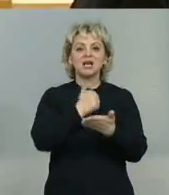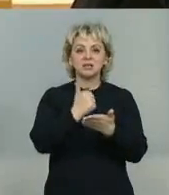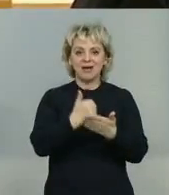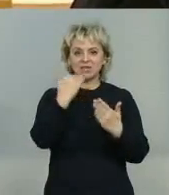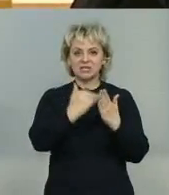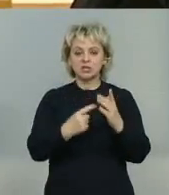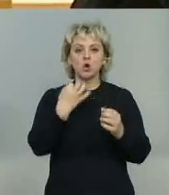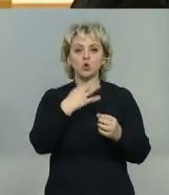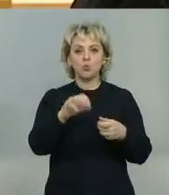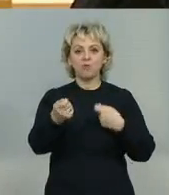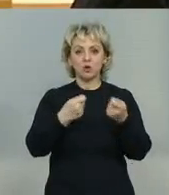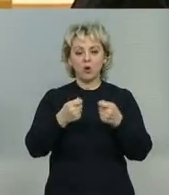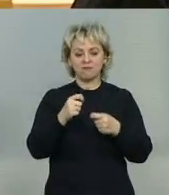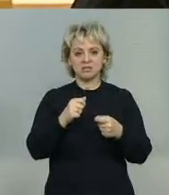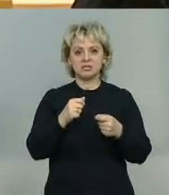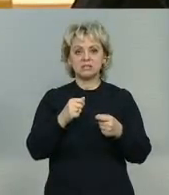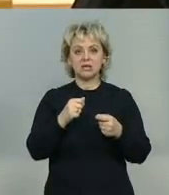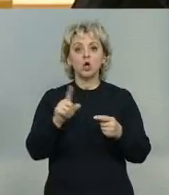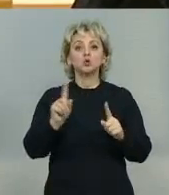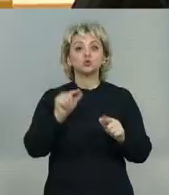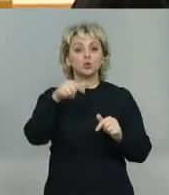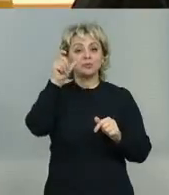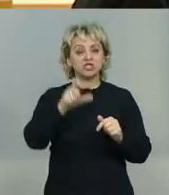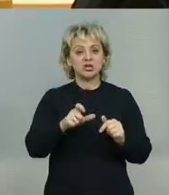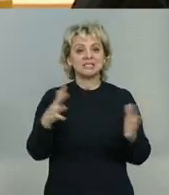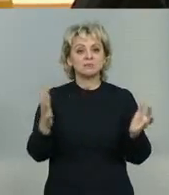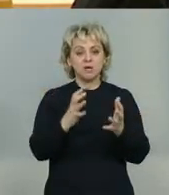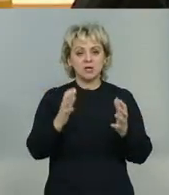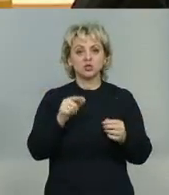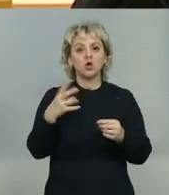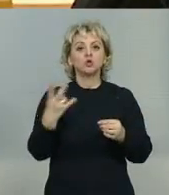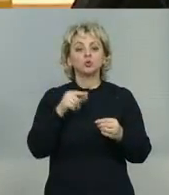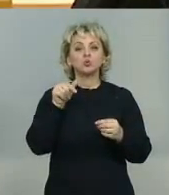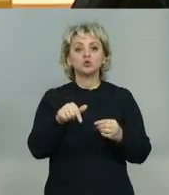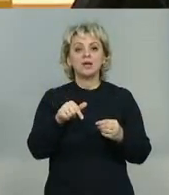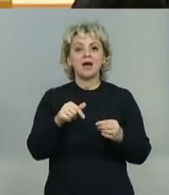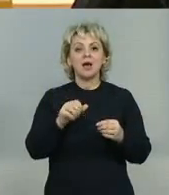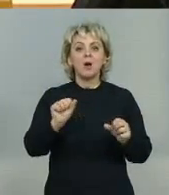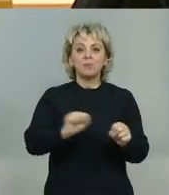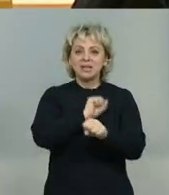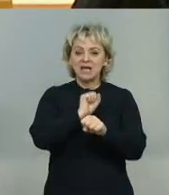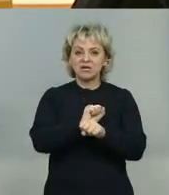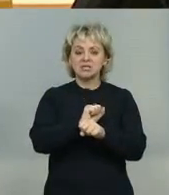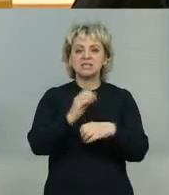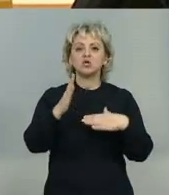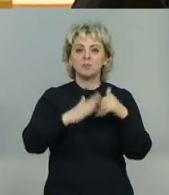главная задача любого руководителя. Но чтобы человека сберечь, нужно предотвратить